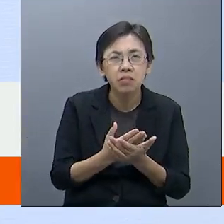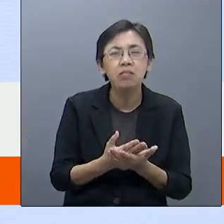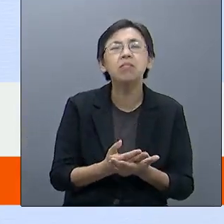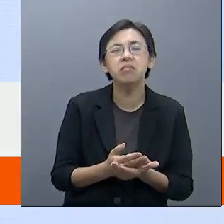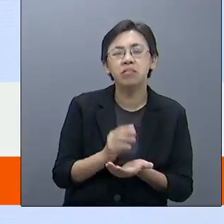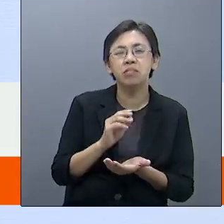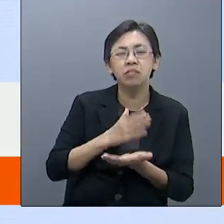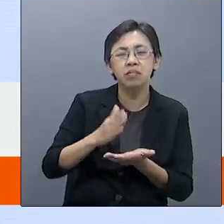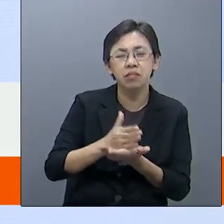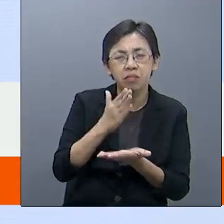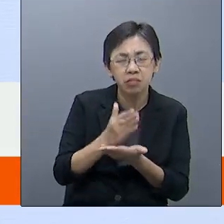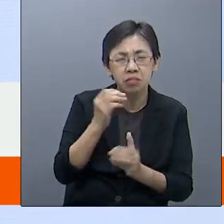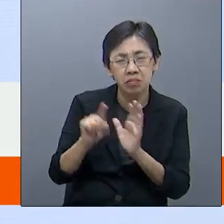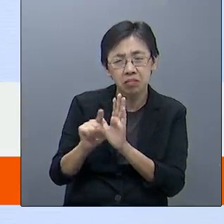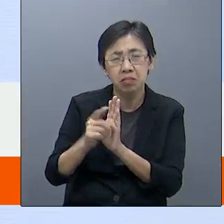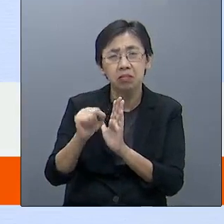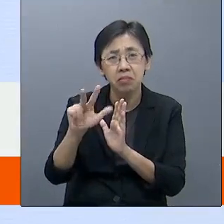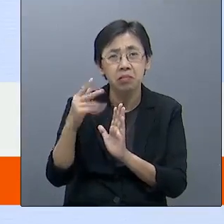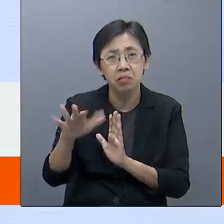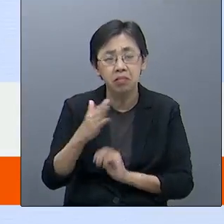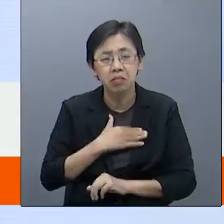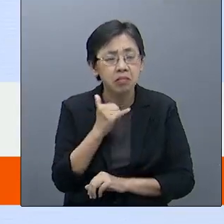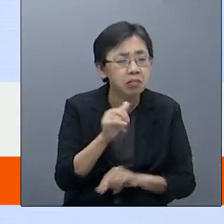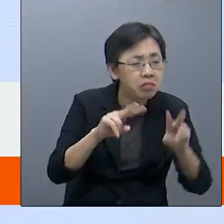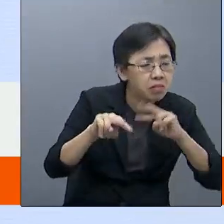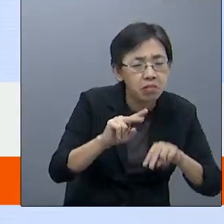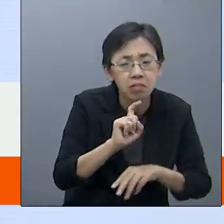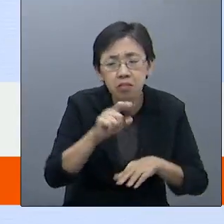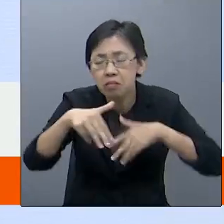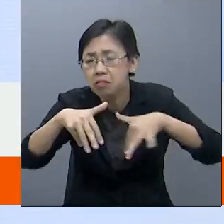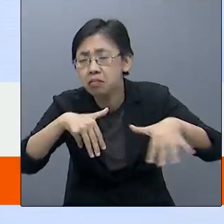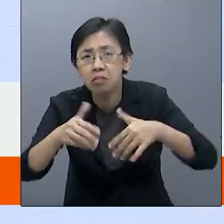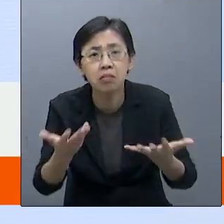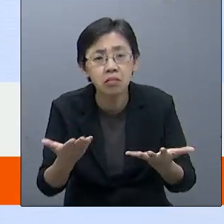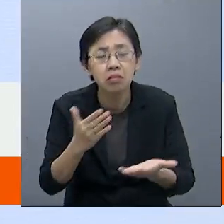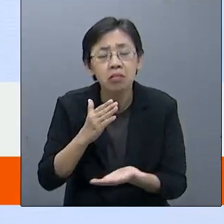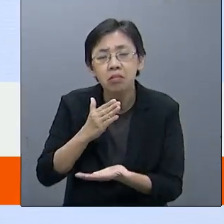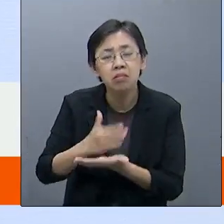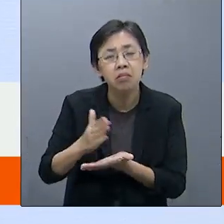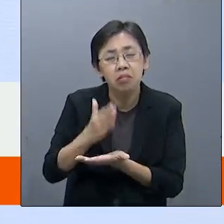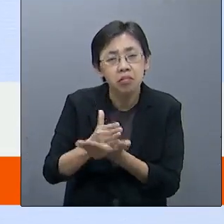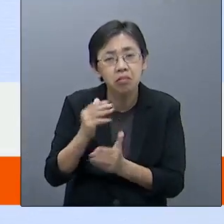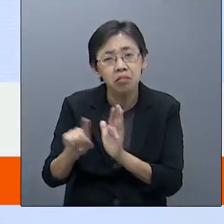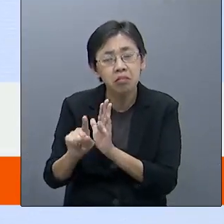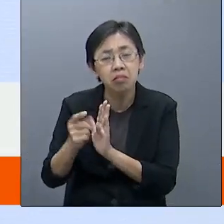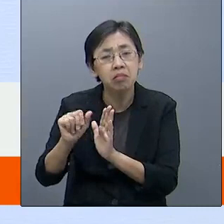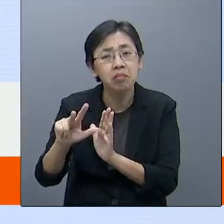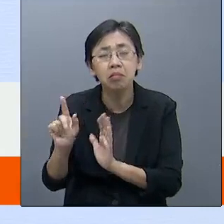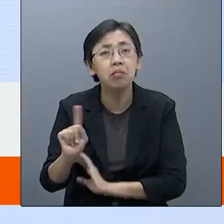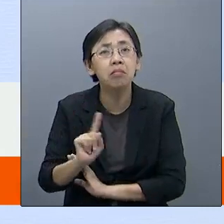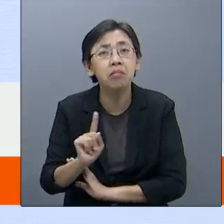ยผมไปลงพื้นที่ตรวจงานก็ไปถามชาวบ้านถามมาบอกแล้วพักมา13ครั้งแล้วเป็นยังไงก็ไม่มีทุกคน